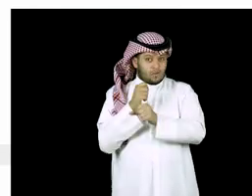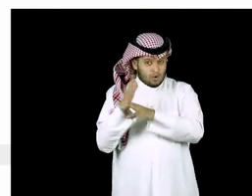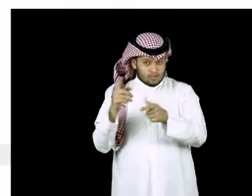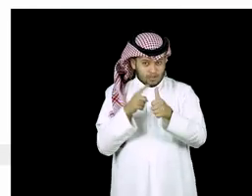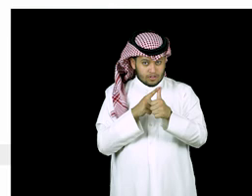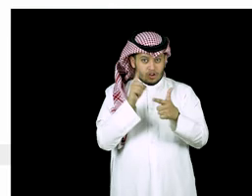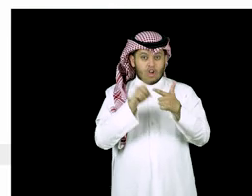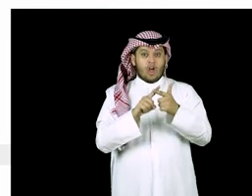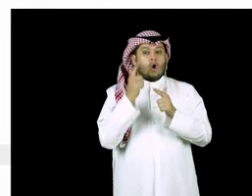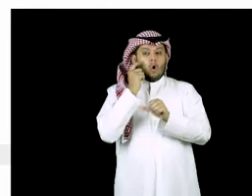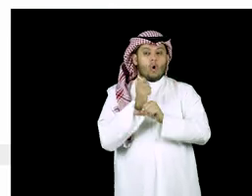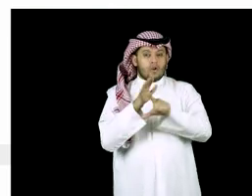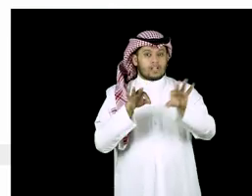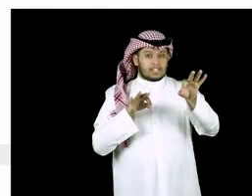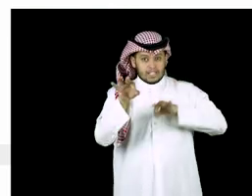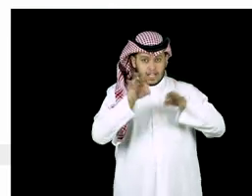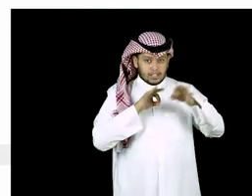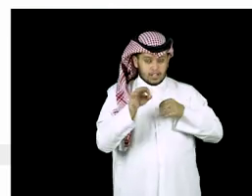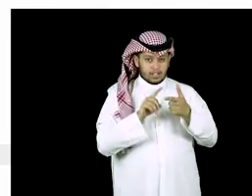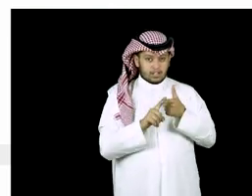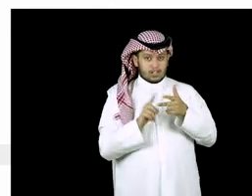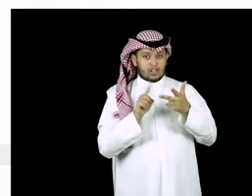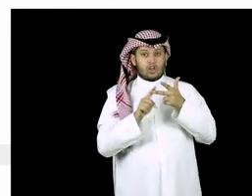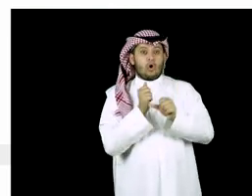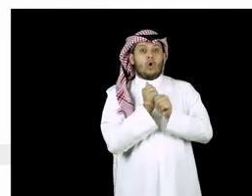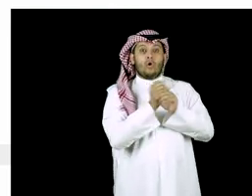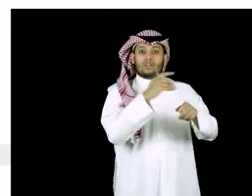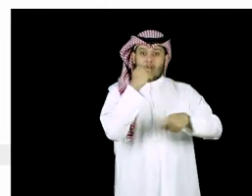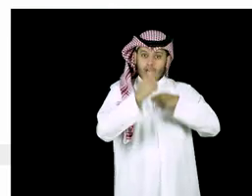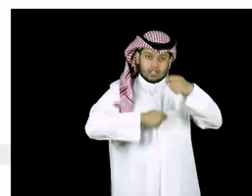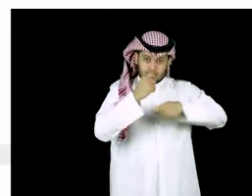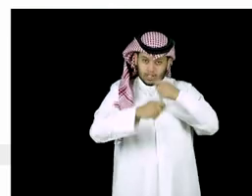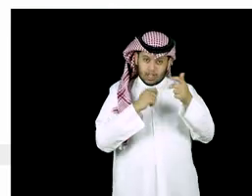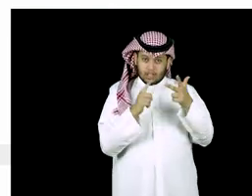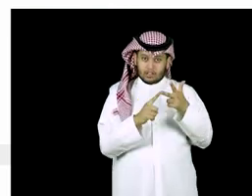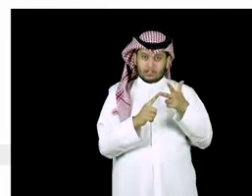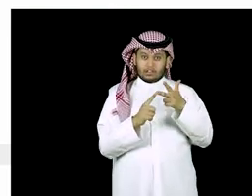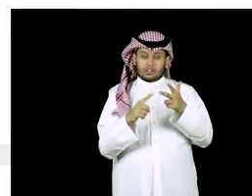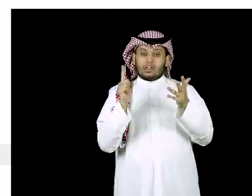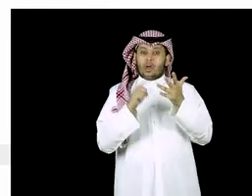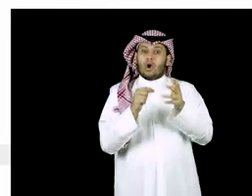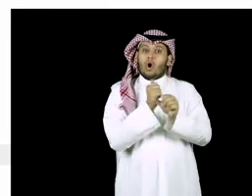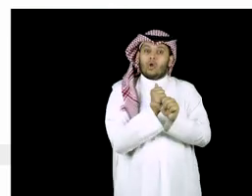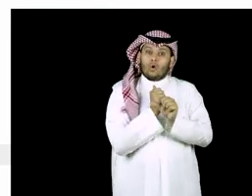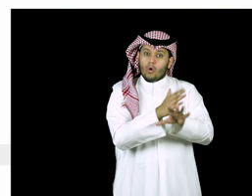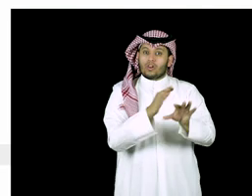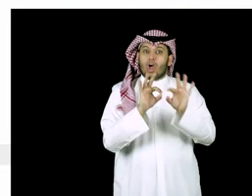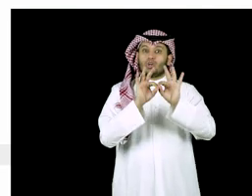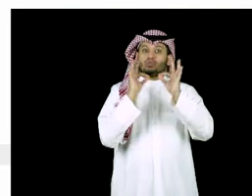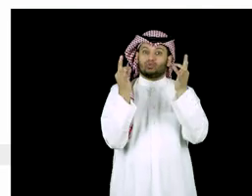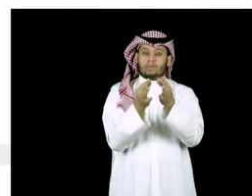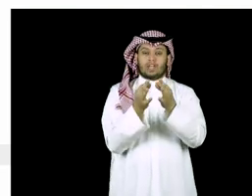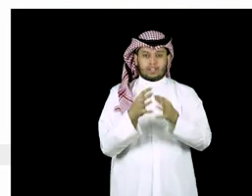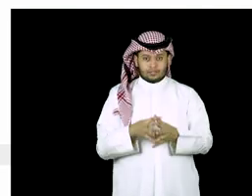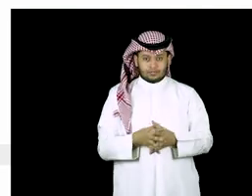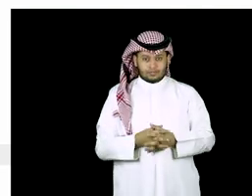الحرية السياسية، الحرية الاقتصادية، الحرية الاجتماعية.